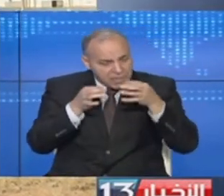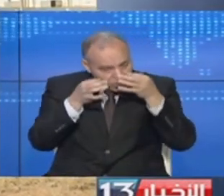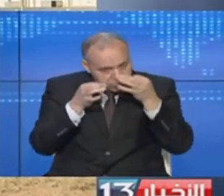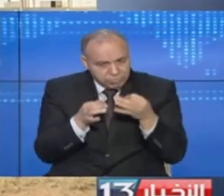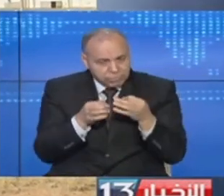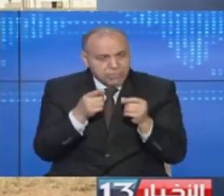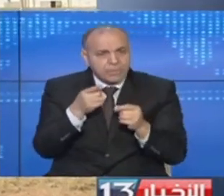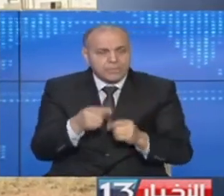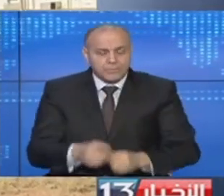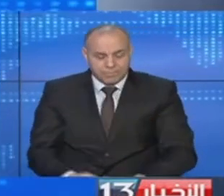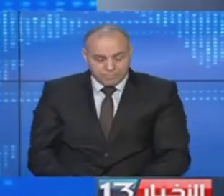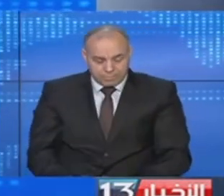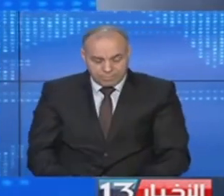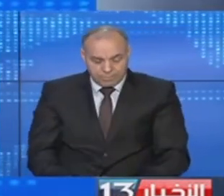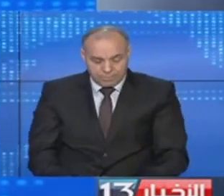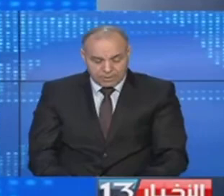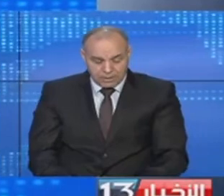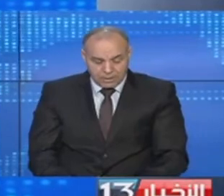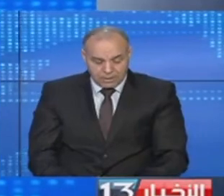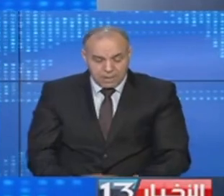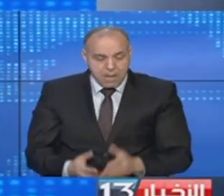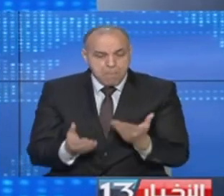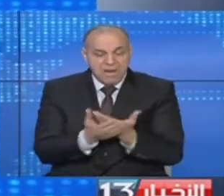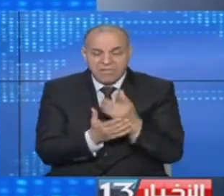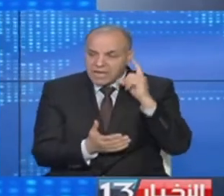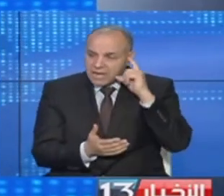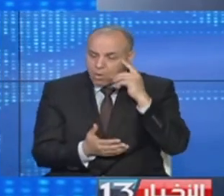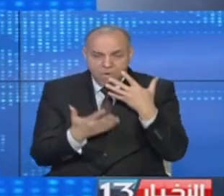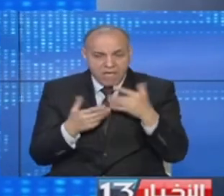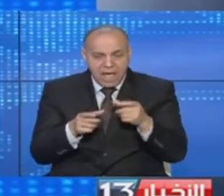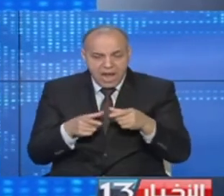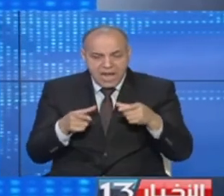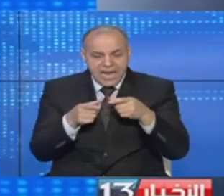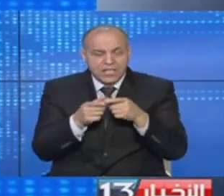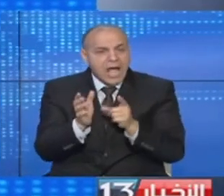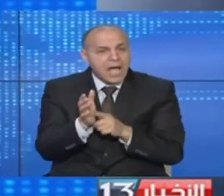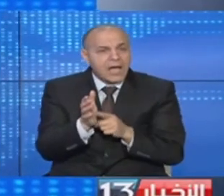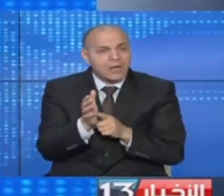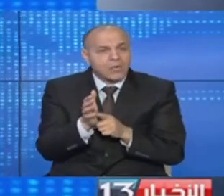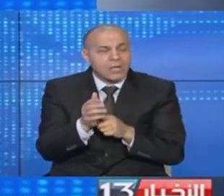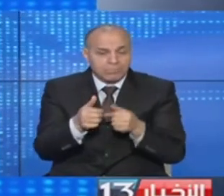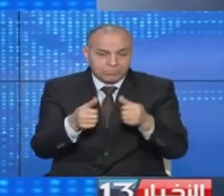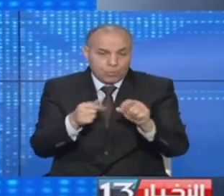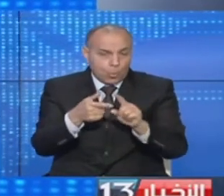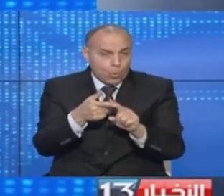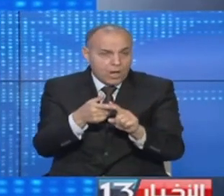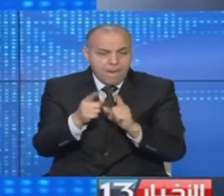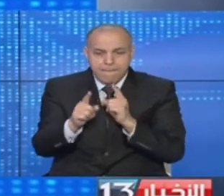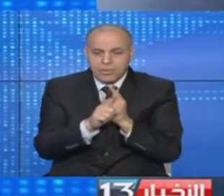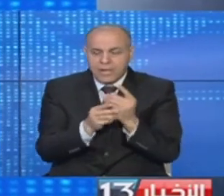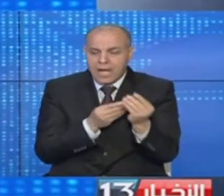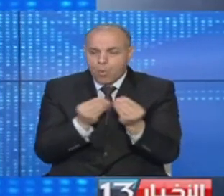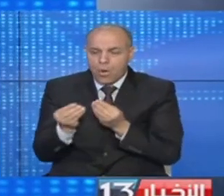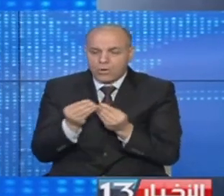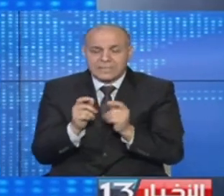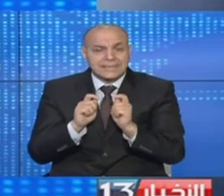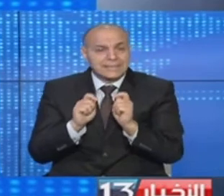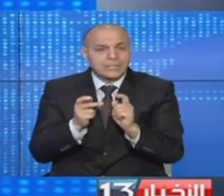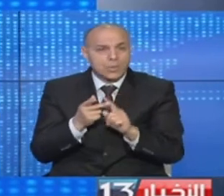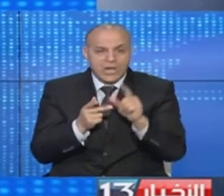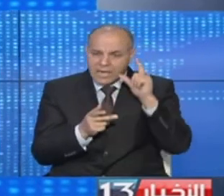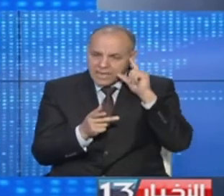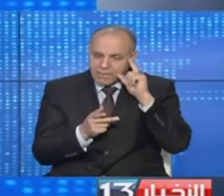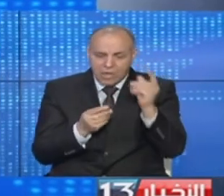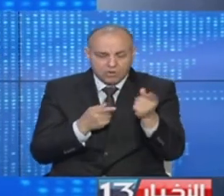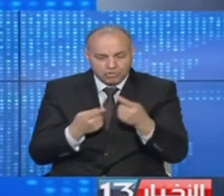لوضعها. في الملف الليبي أنهت اللجنة القانونية المنبثقة عن ملتقى الحوار السياسي